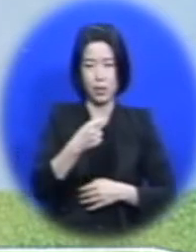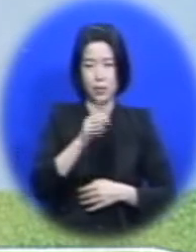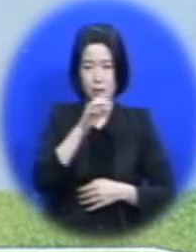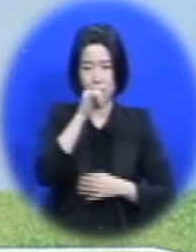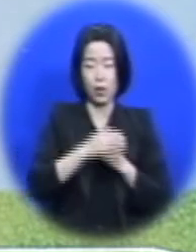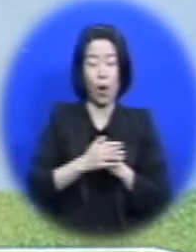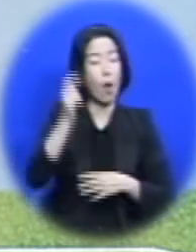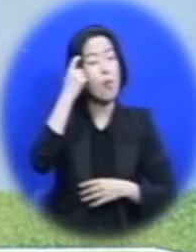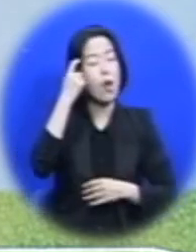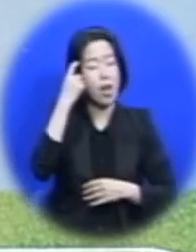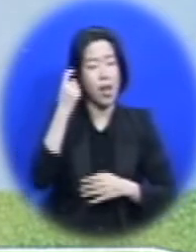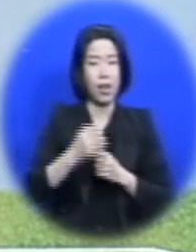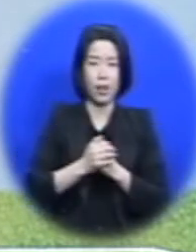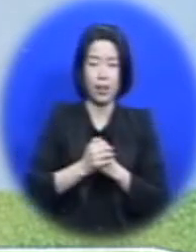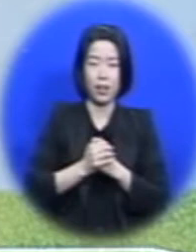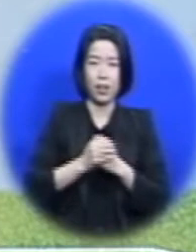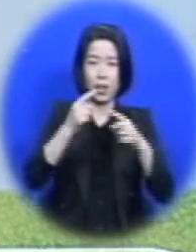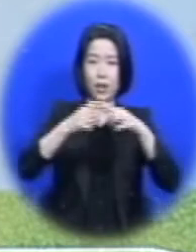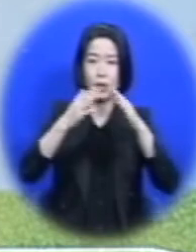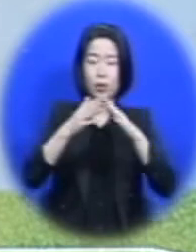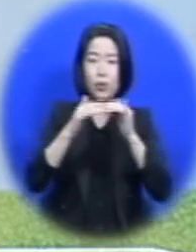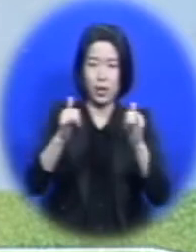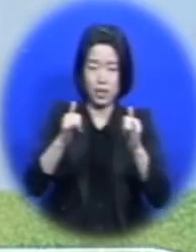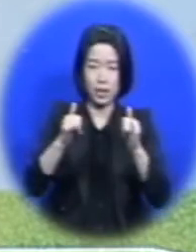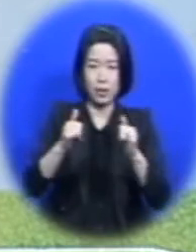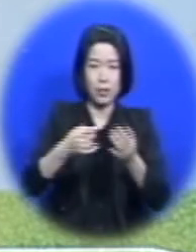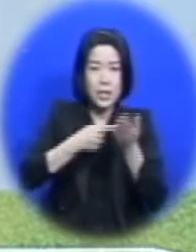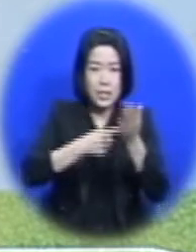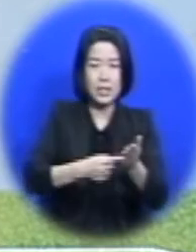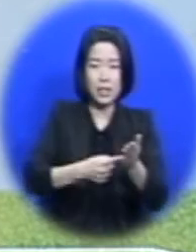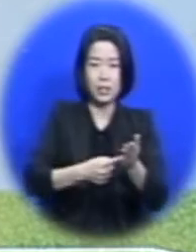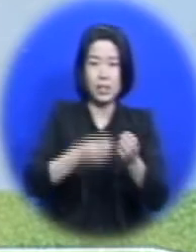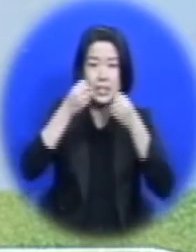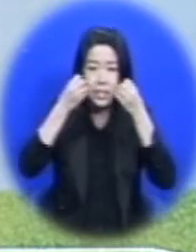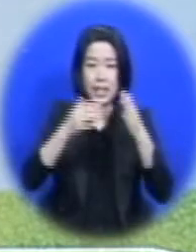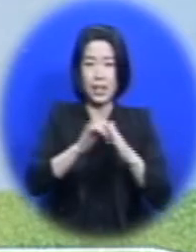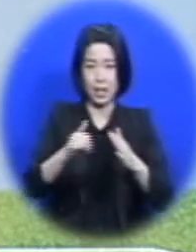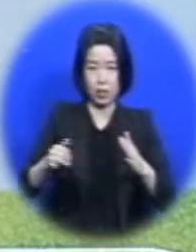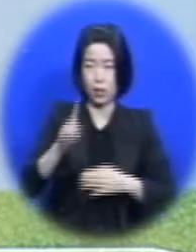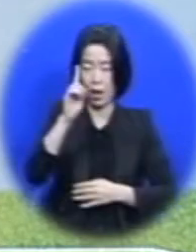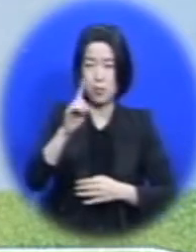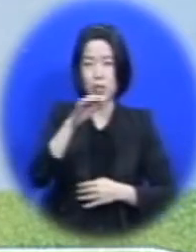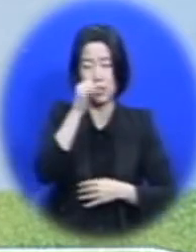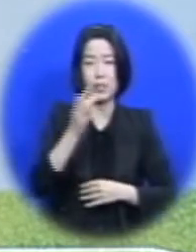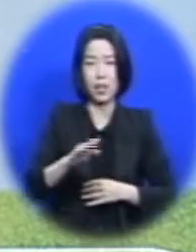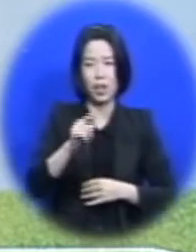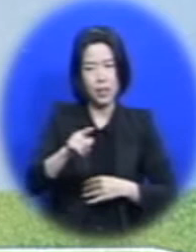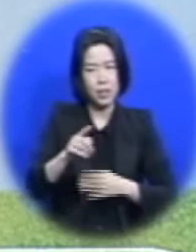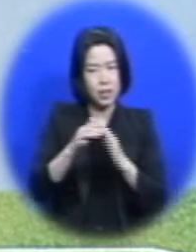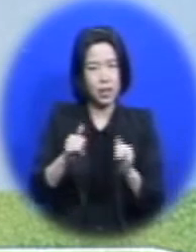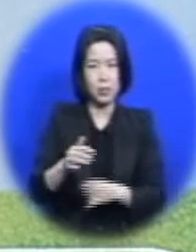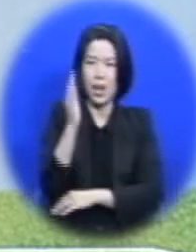그래서 왜 그릇이 냐 그랬더니 이제 교회의 등록한 지 얼마 안되는 세 가족의 한 분 계신데 2분이 유난히